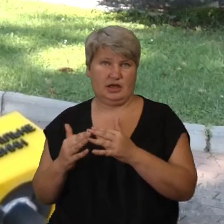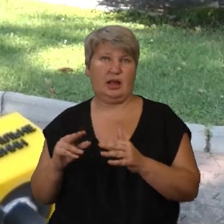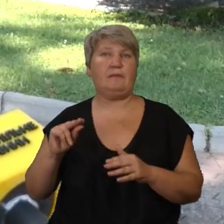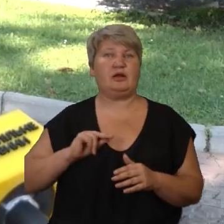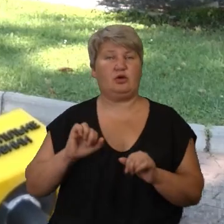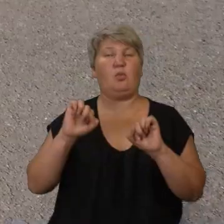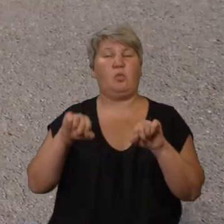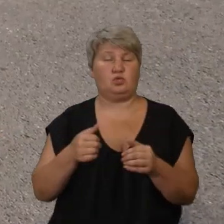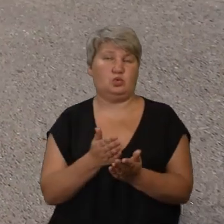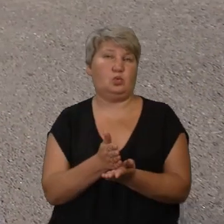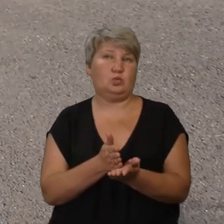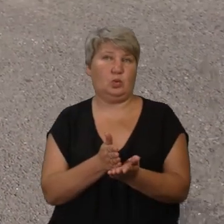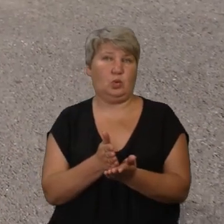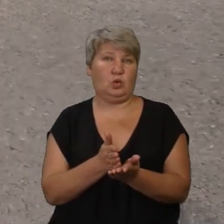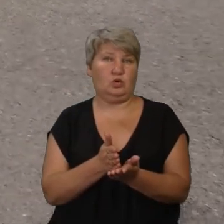обслуговувати